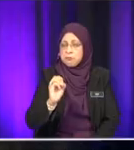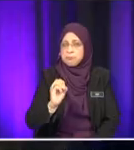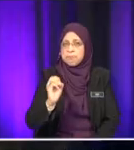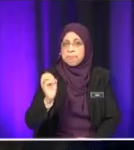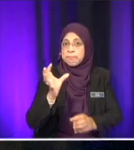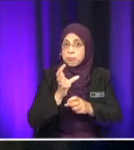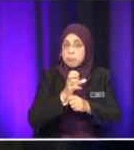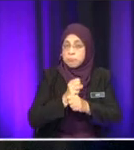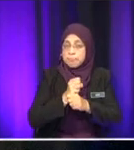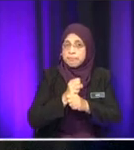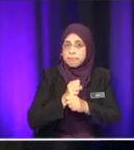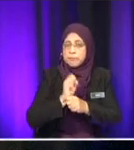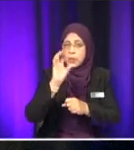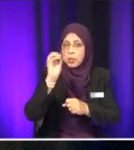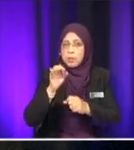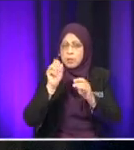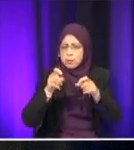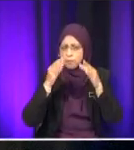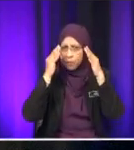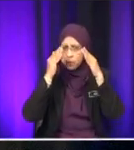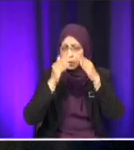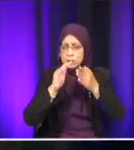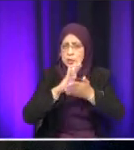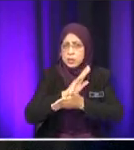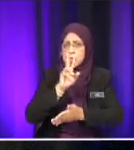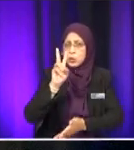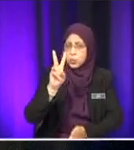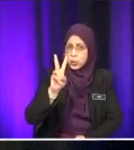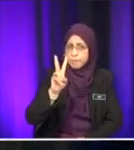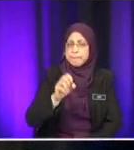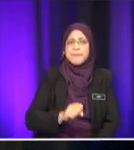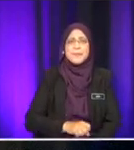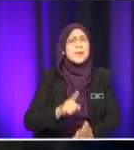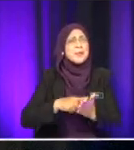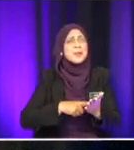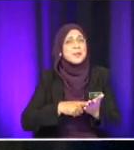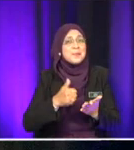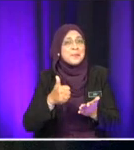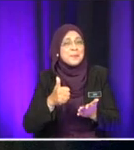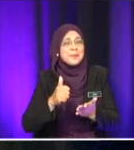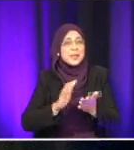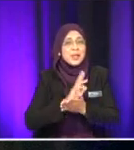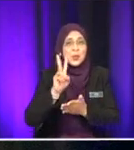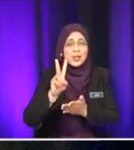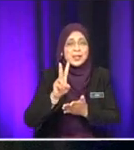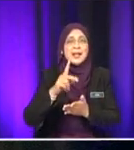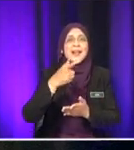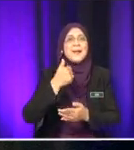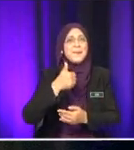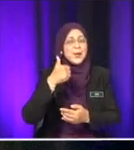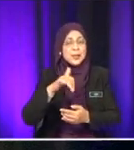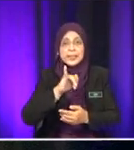Oke aku yang kita perlu tahu kertas 2 sebenarnya kelebihannya adalah kita akan dapat soal itu lebih awal